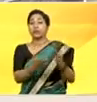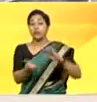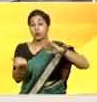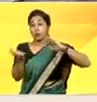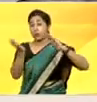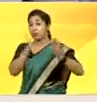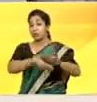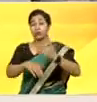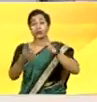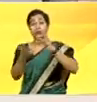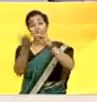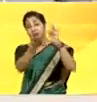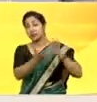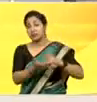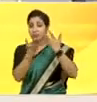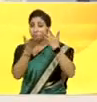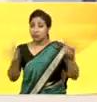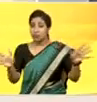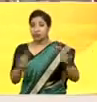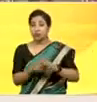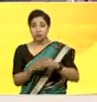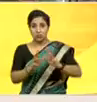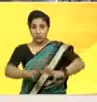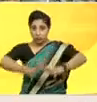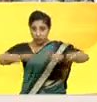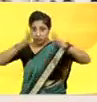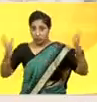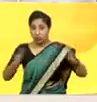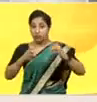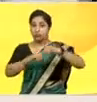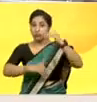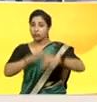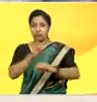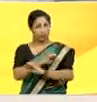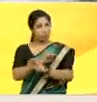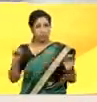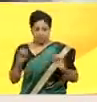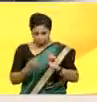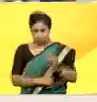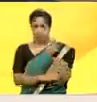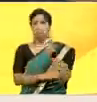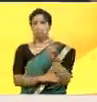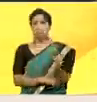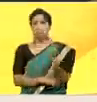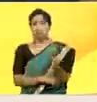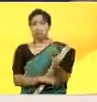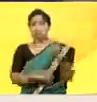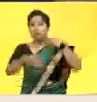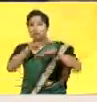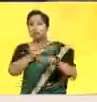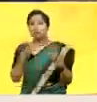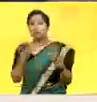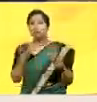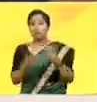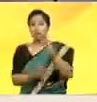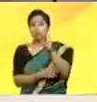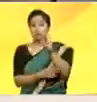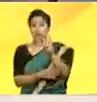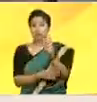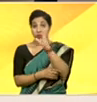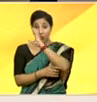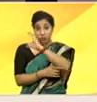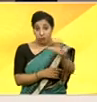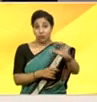दुनिया के किसी भी देश में इतना बड़ा चुनाव कभी नहीं हुआ, जिसमें 65